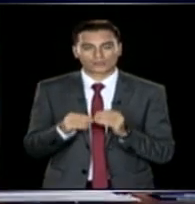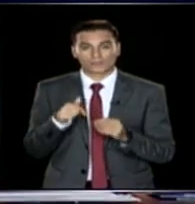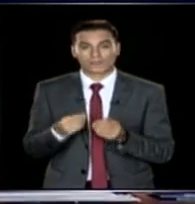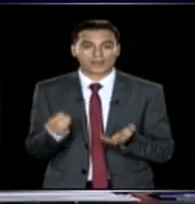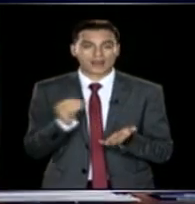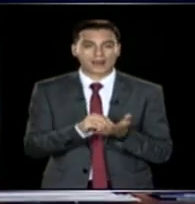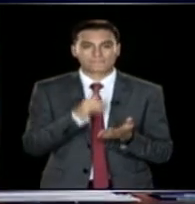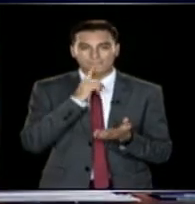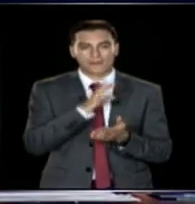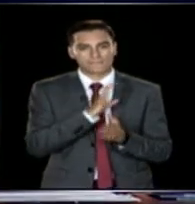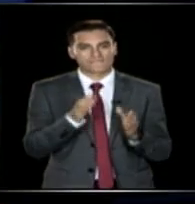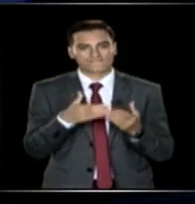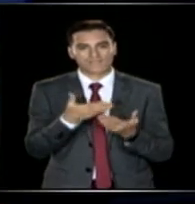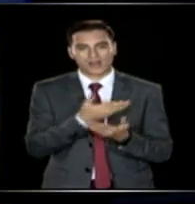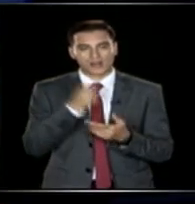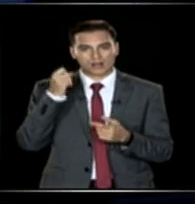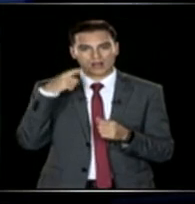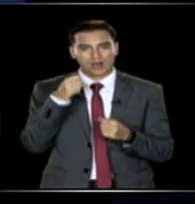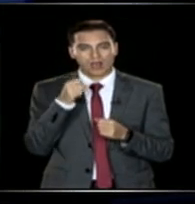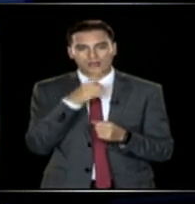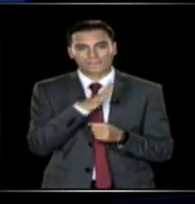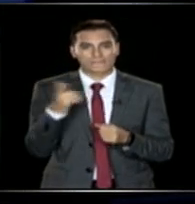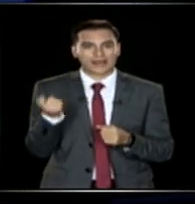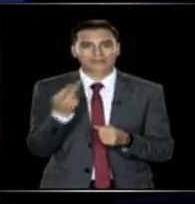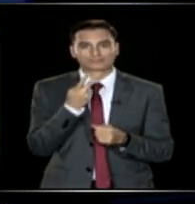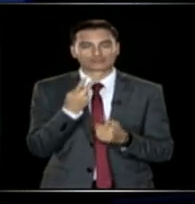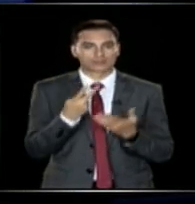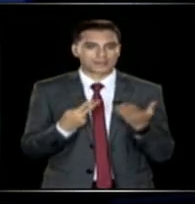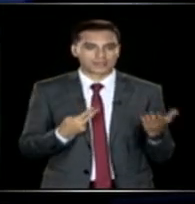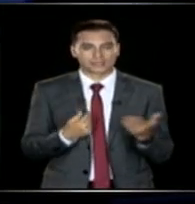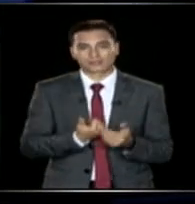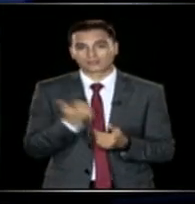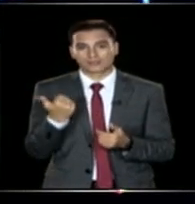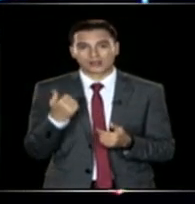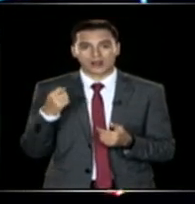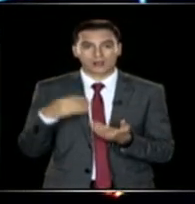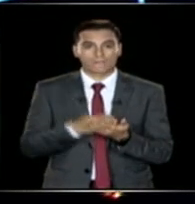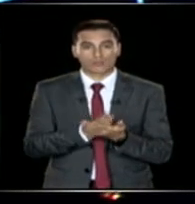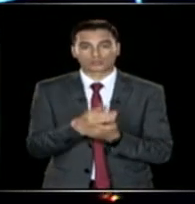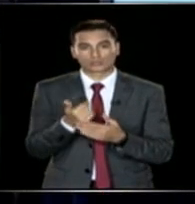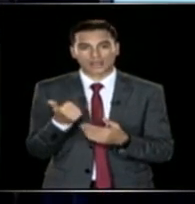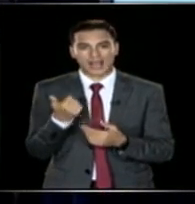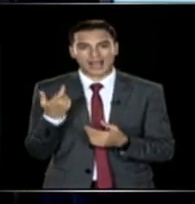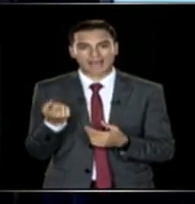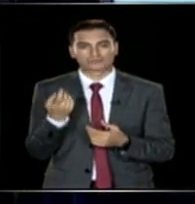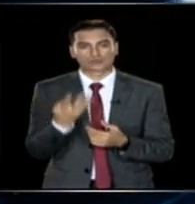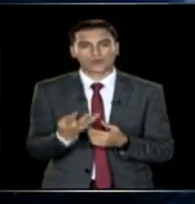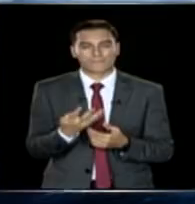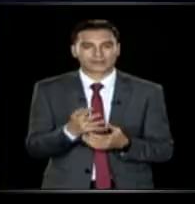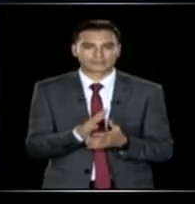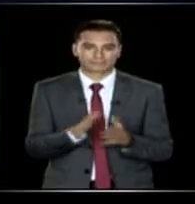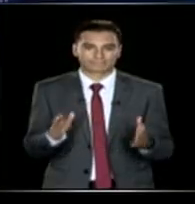النتيجة اتحسمت، الرعد 175، البوصلة